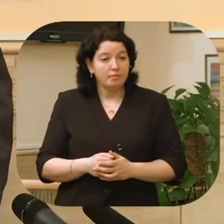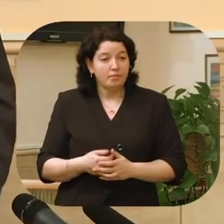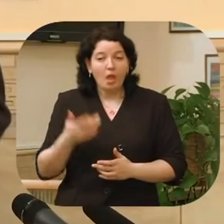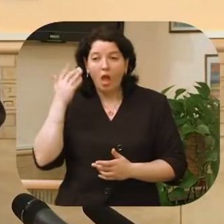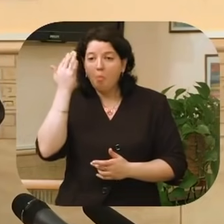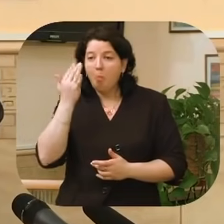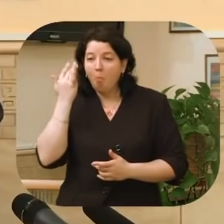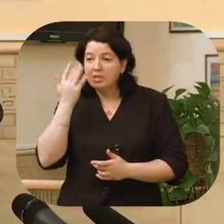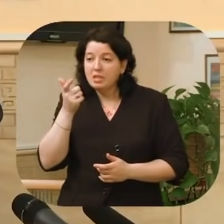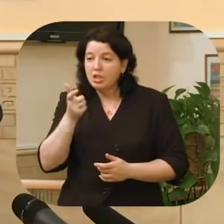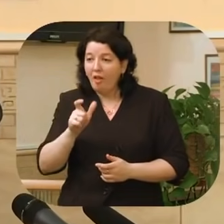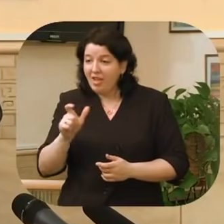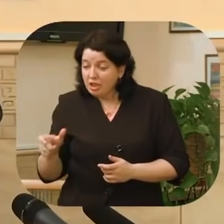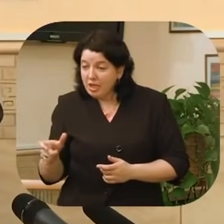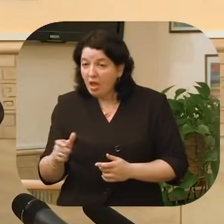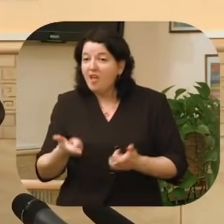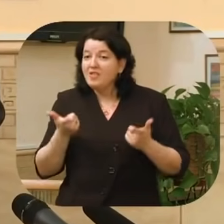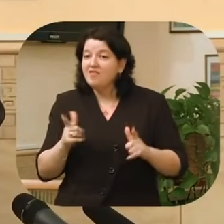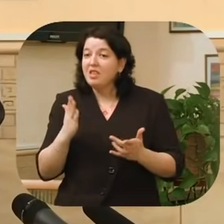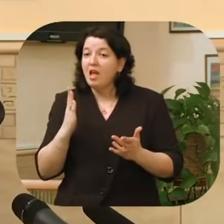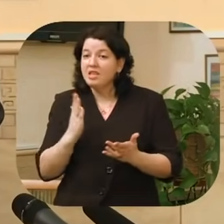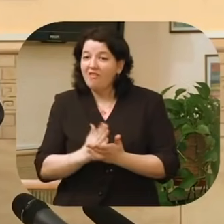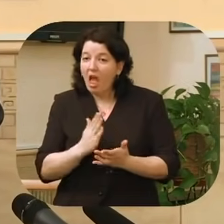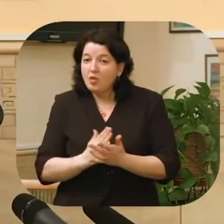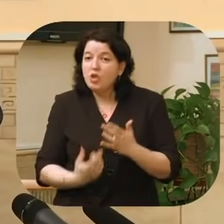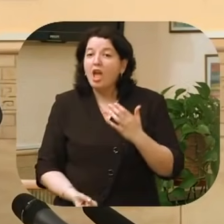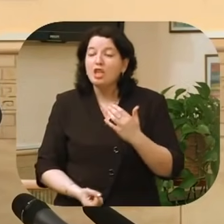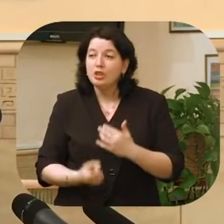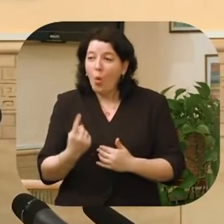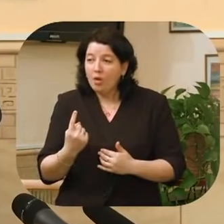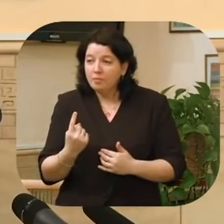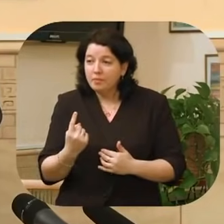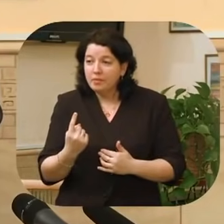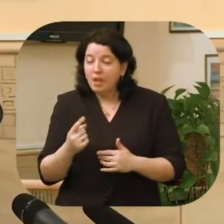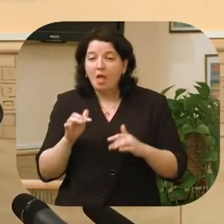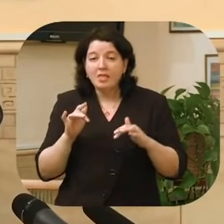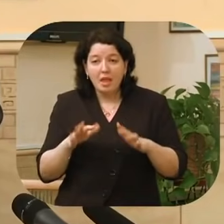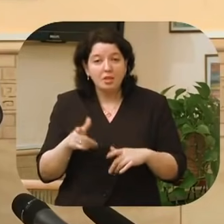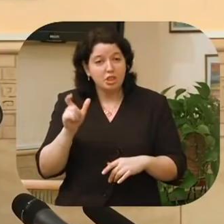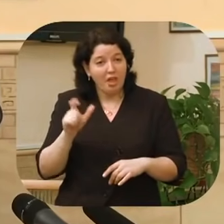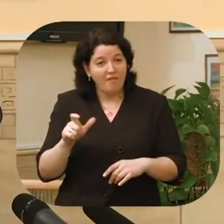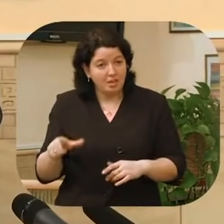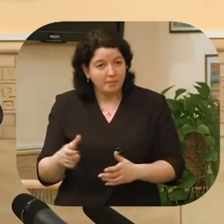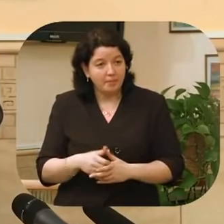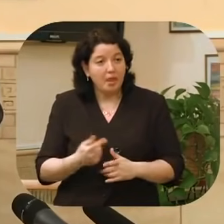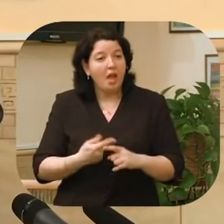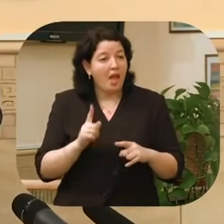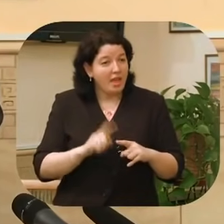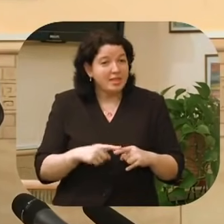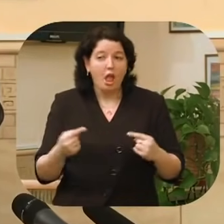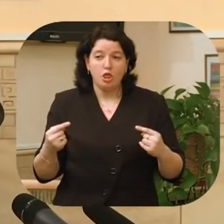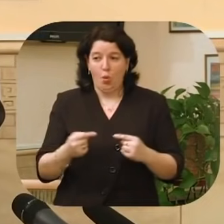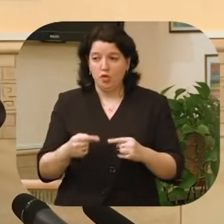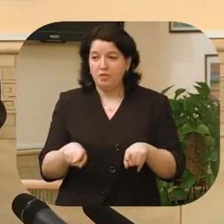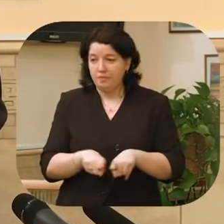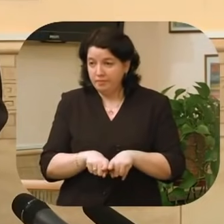Мысли человеческие действительно являются истоком дел человеческих. Это